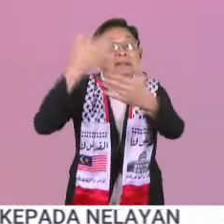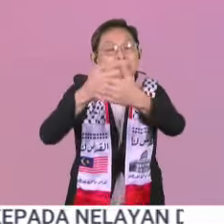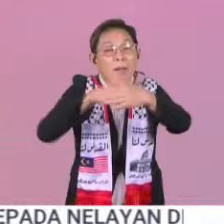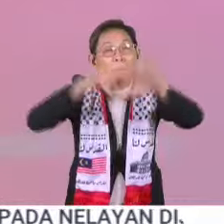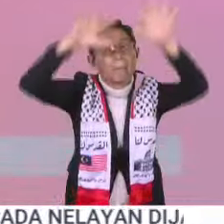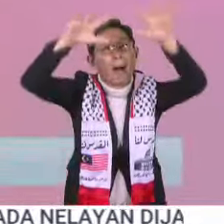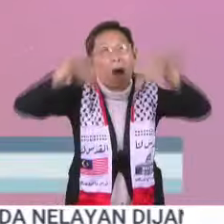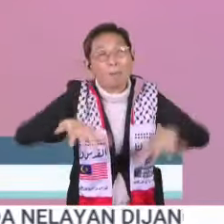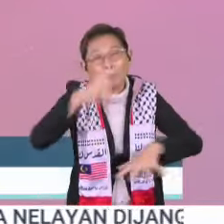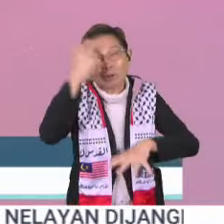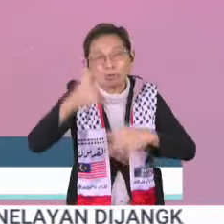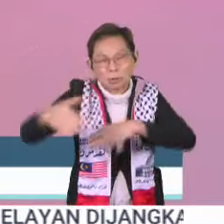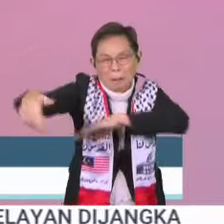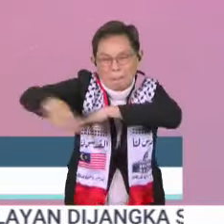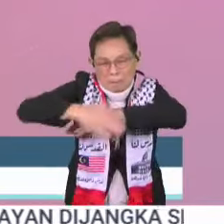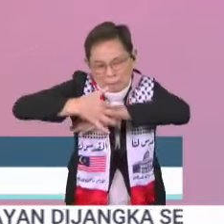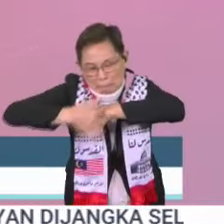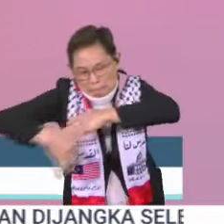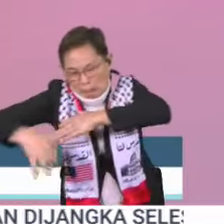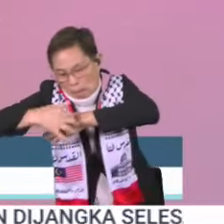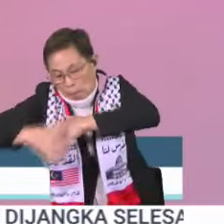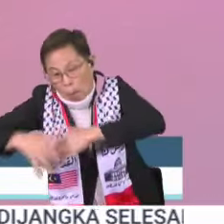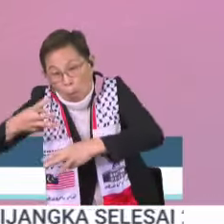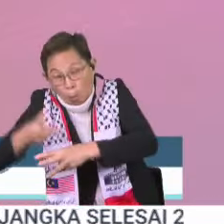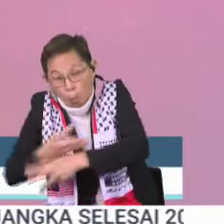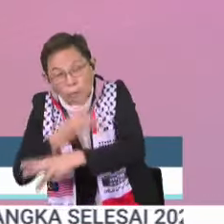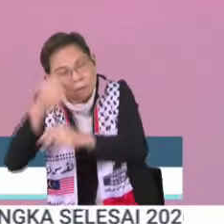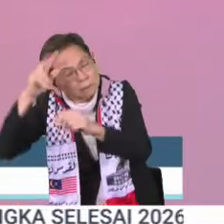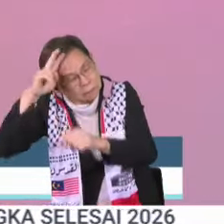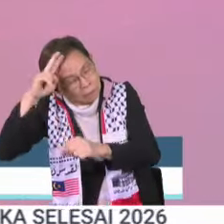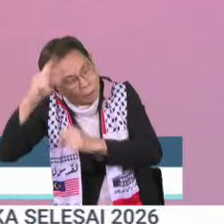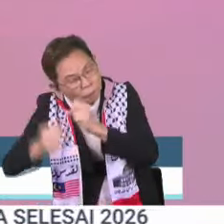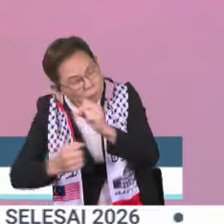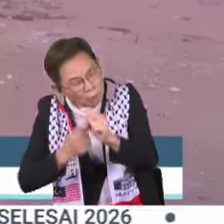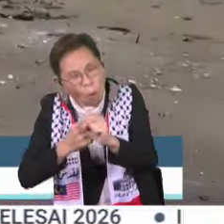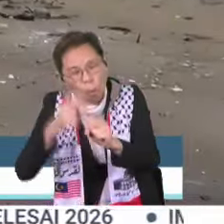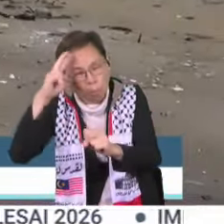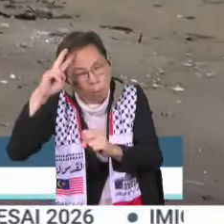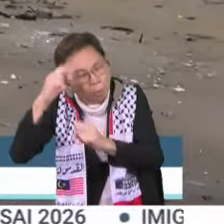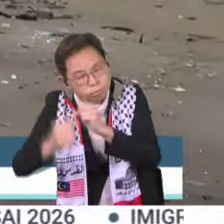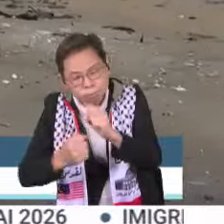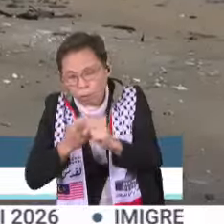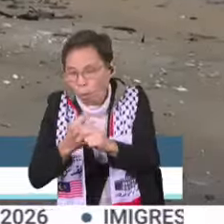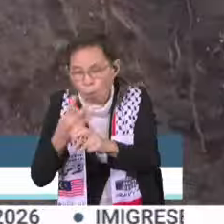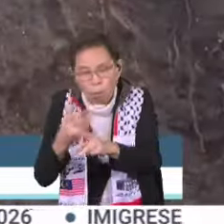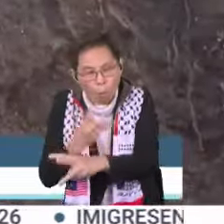Ini susulan hakisan pantai di kawasan tersebut semakin buruk setiap tahun.